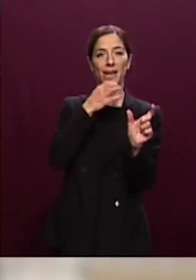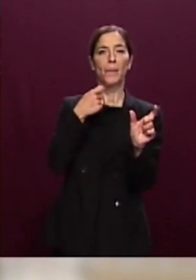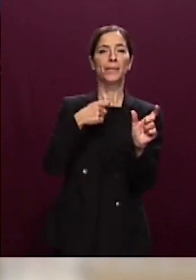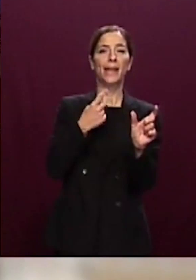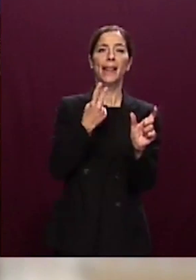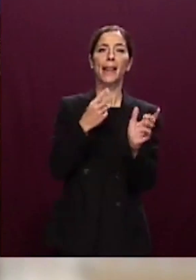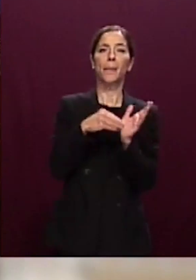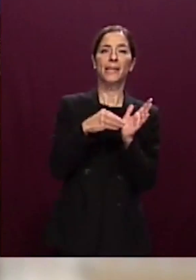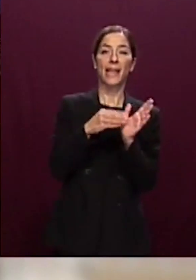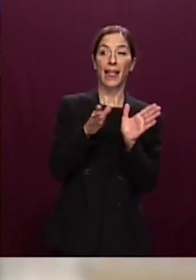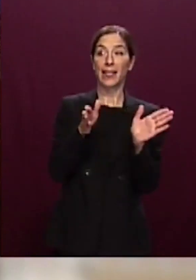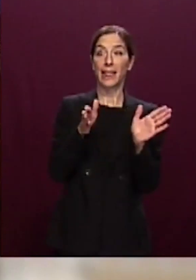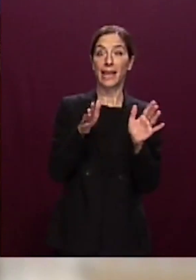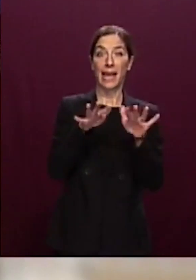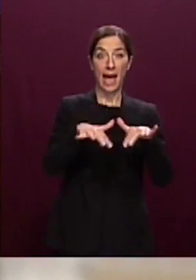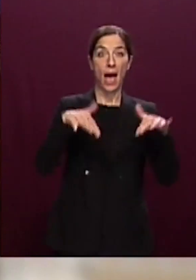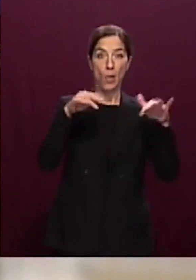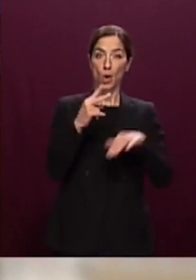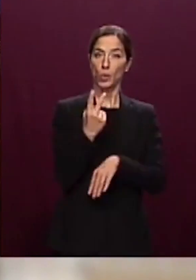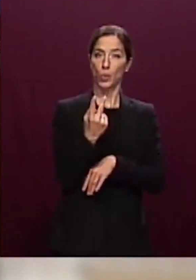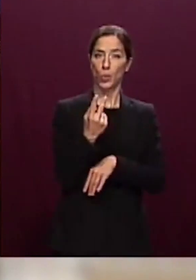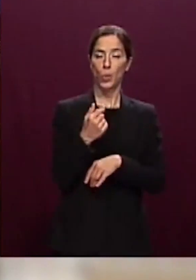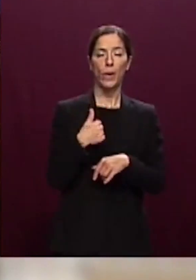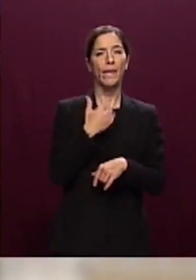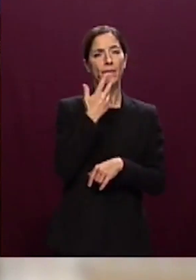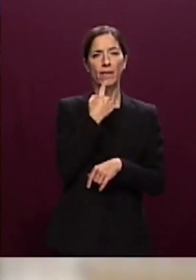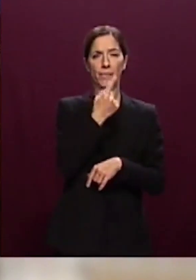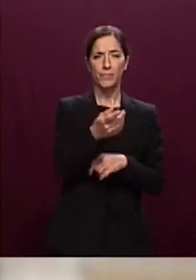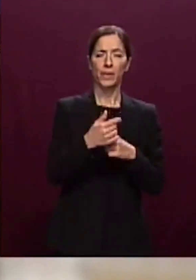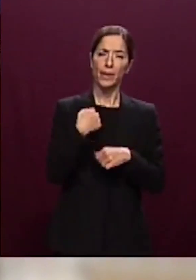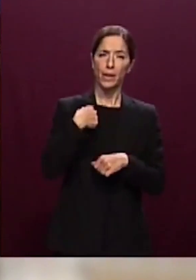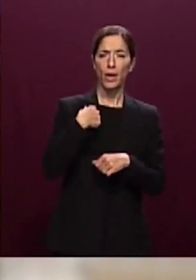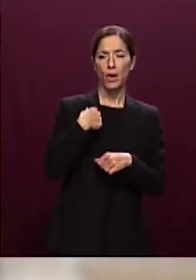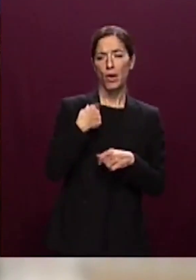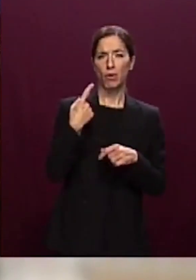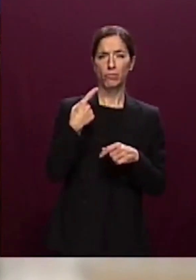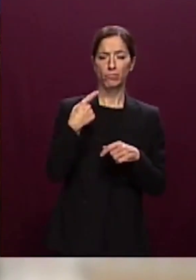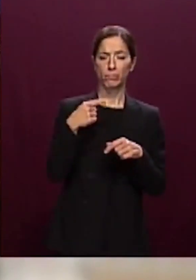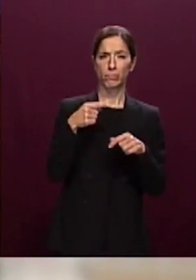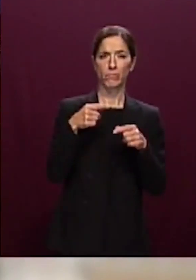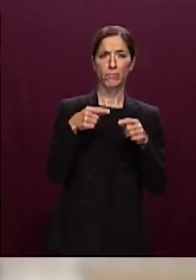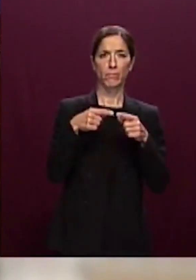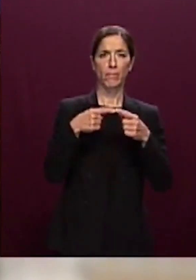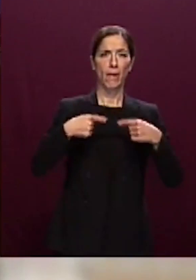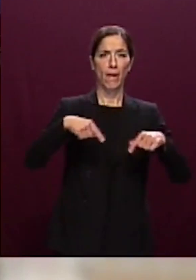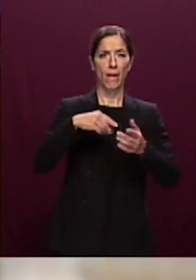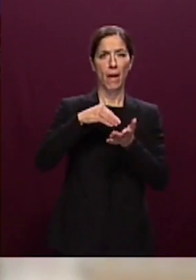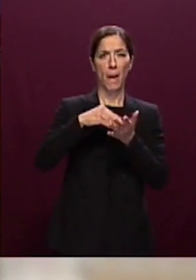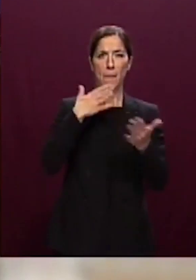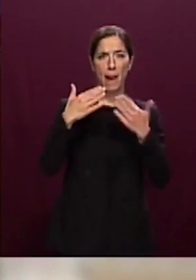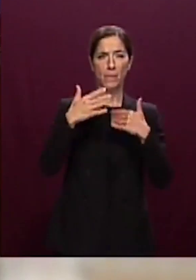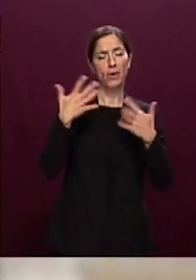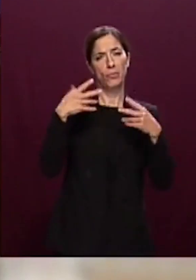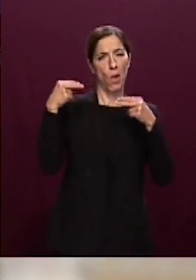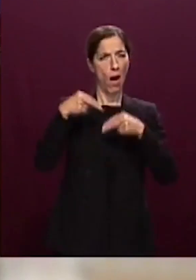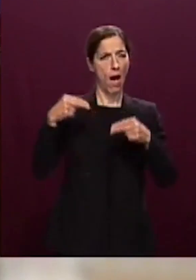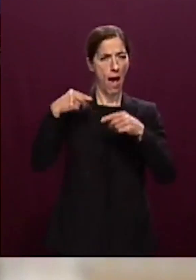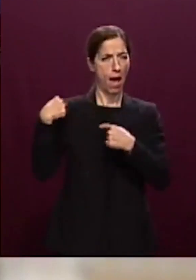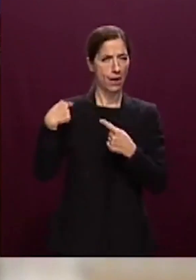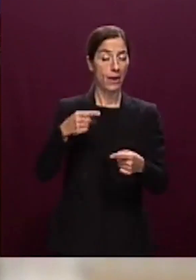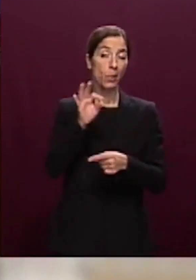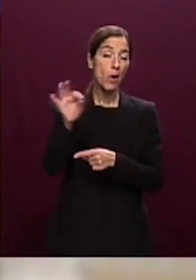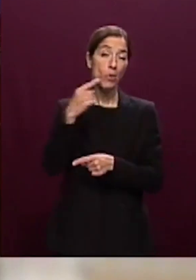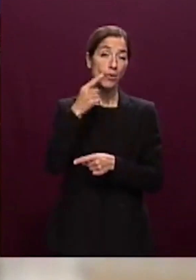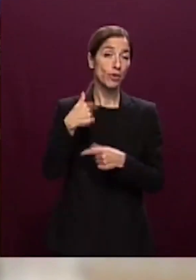presenti vorrei dirle che io sono in quest'aula da parecchi anni Forse qualcuno dice anche troppi e non mi era mai capitato nella mia vita